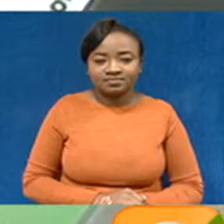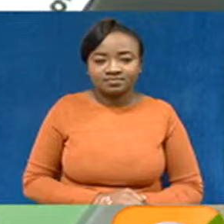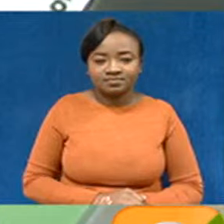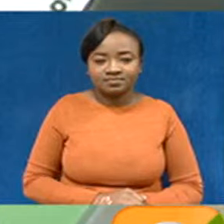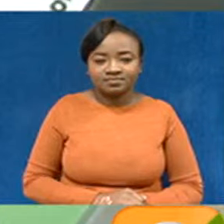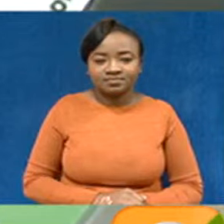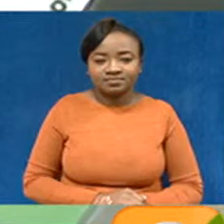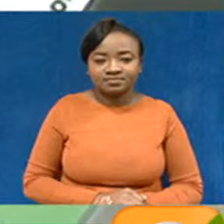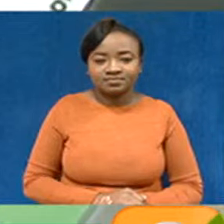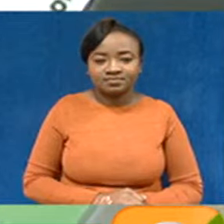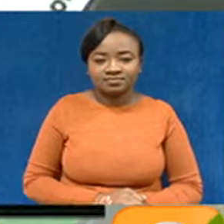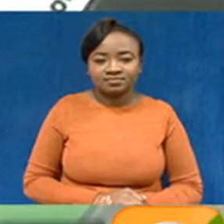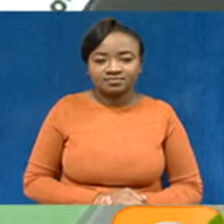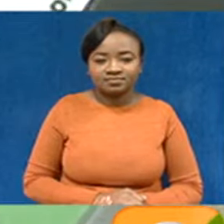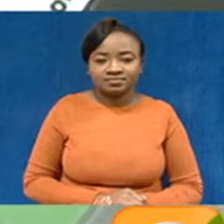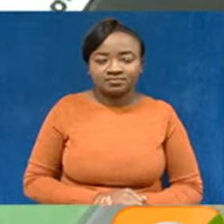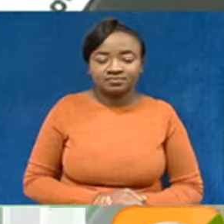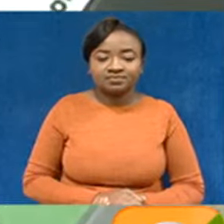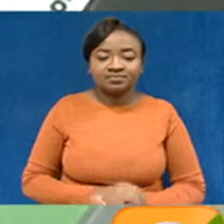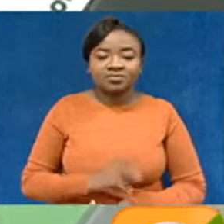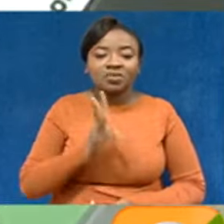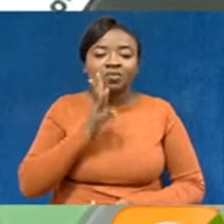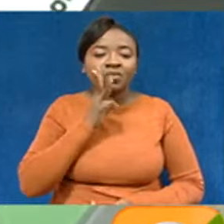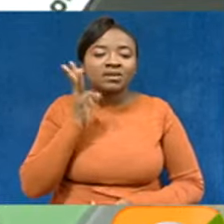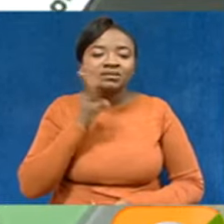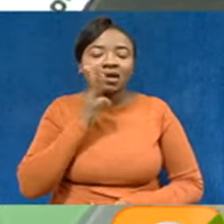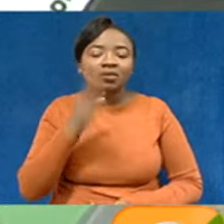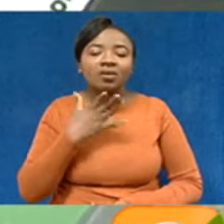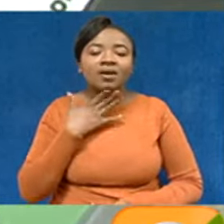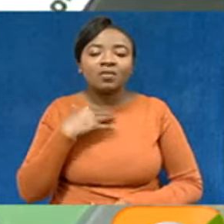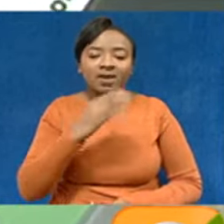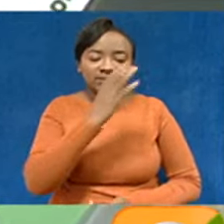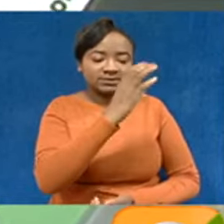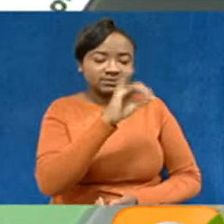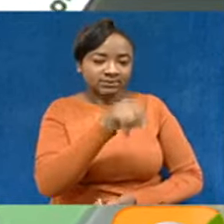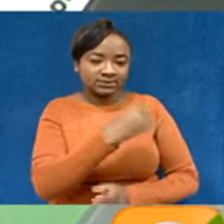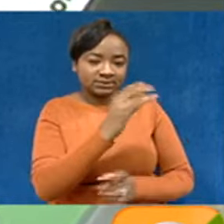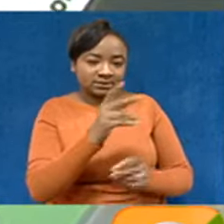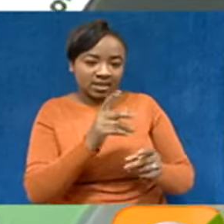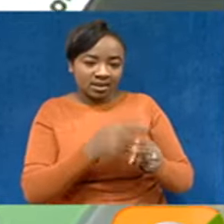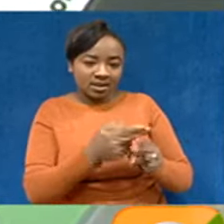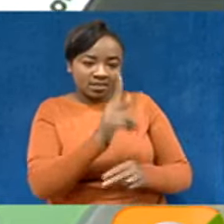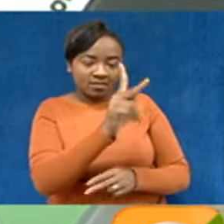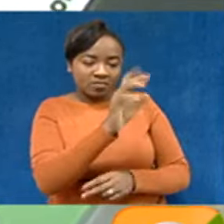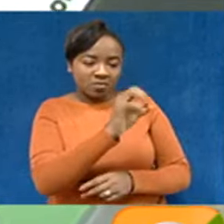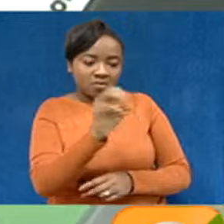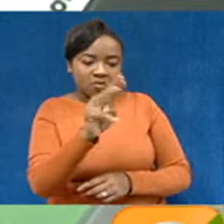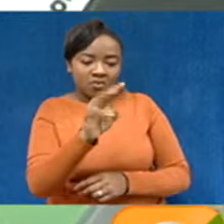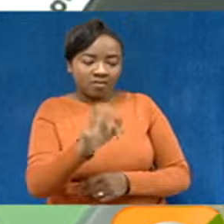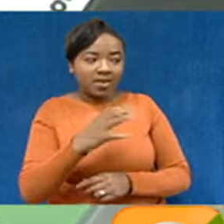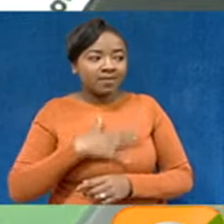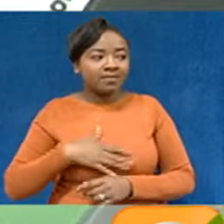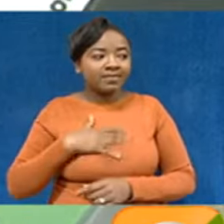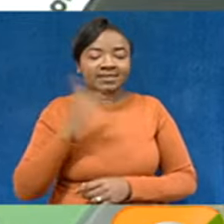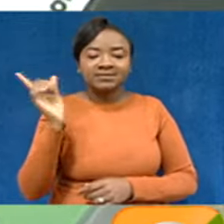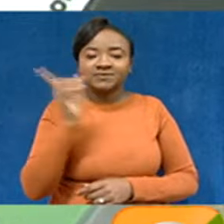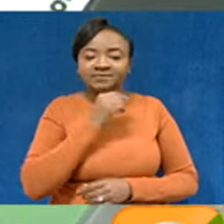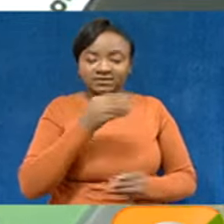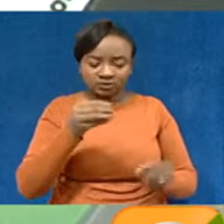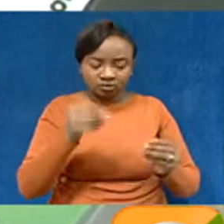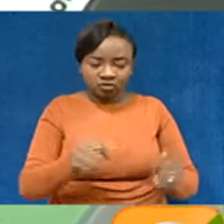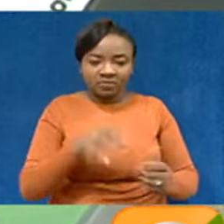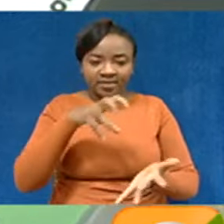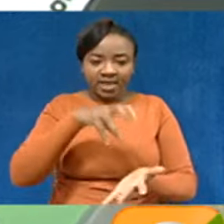Naye Spika wa Bunge la Kitaifa Moses Wetangula amemtaka Jaji Mkuu Martha Koome kuharakisha kukamilishwa kwa kesi